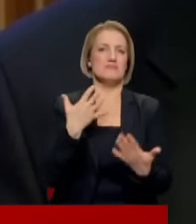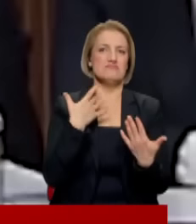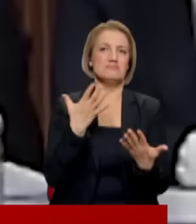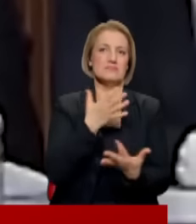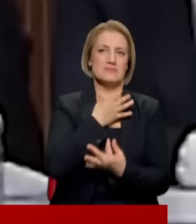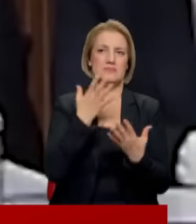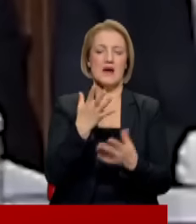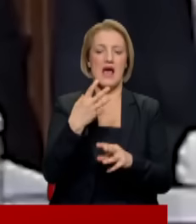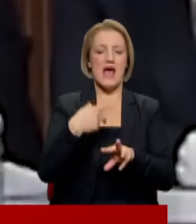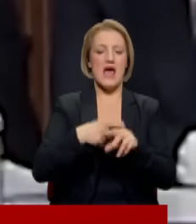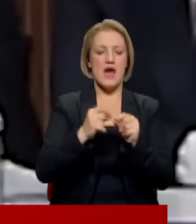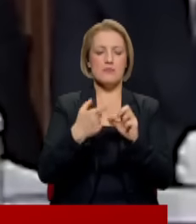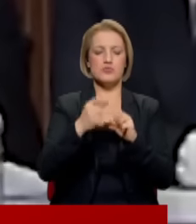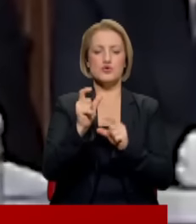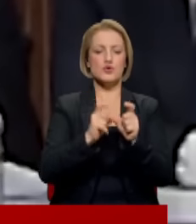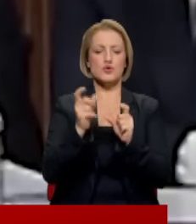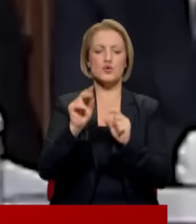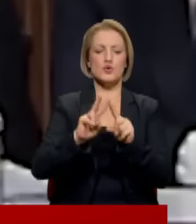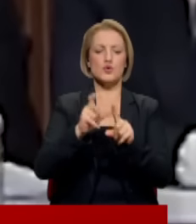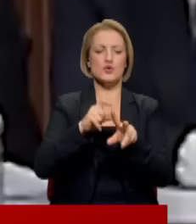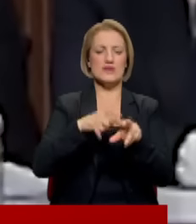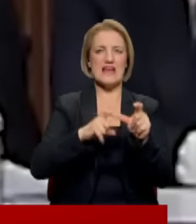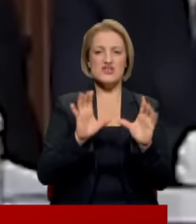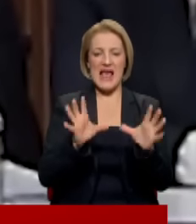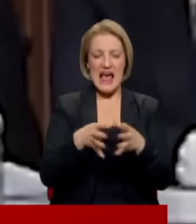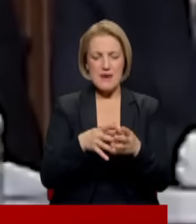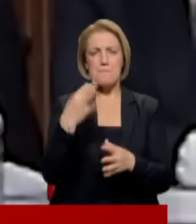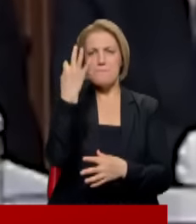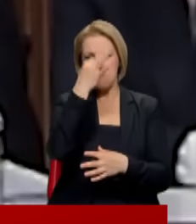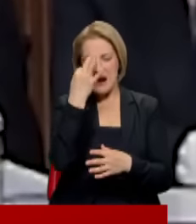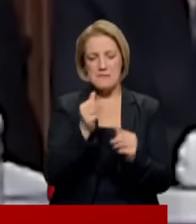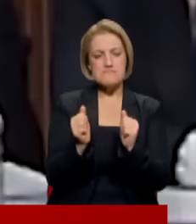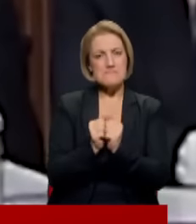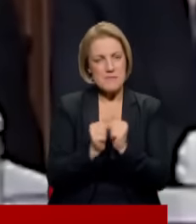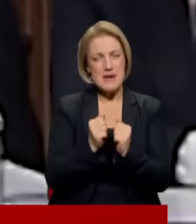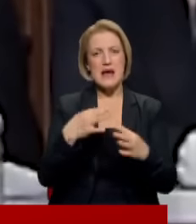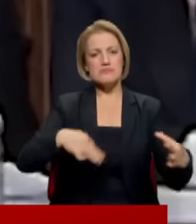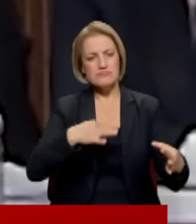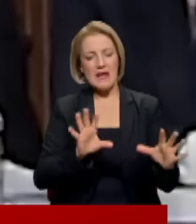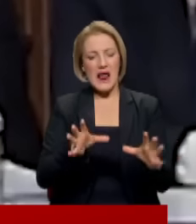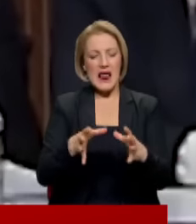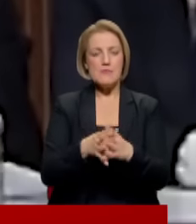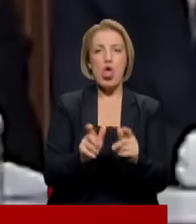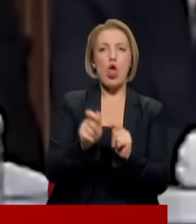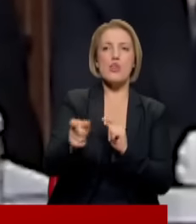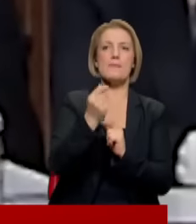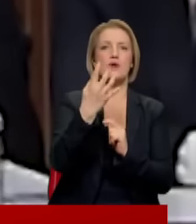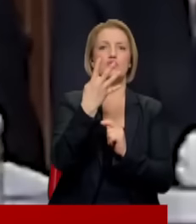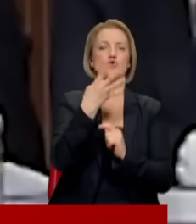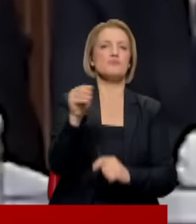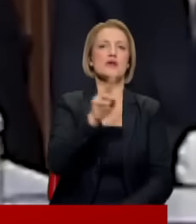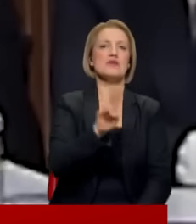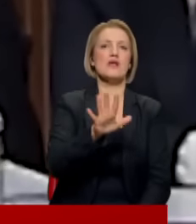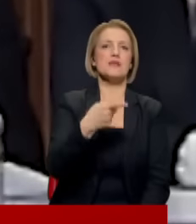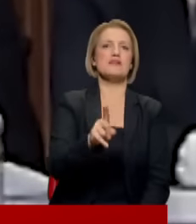bulunuyoruz Ebru Gündeş'in ekibiyle beraber mak gözünden tutun yanında getirdiği bütün ekibine ödenen para 4.